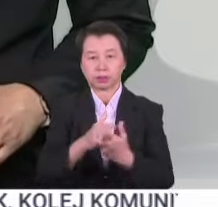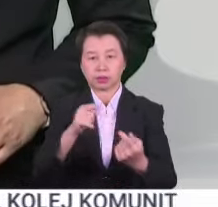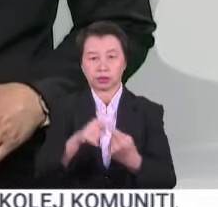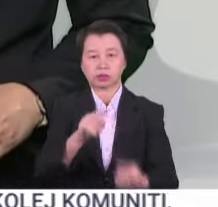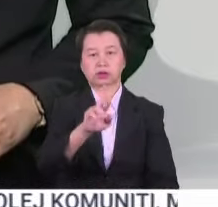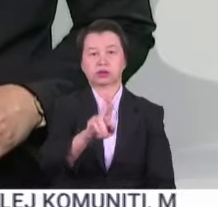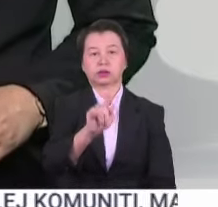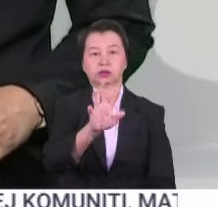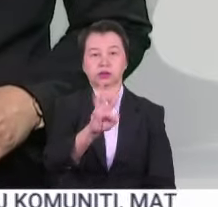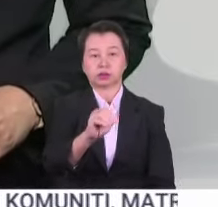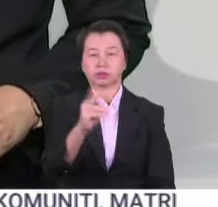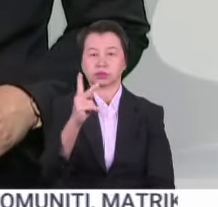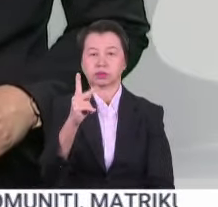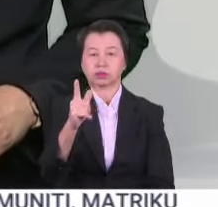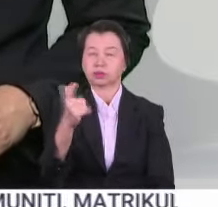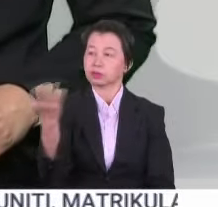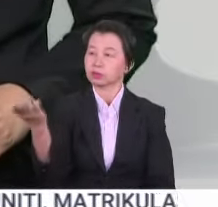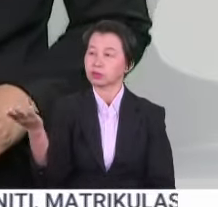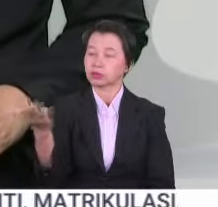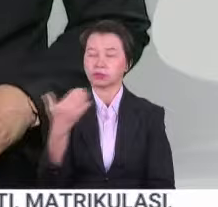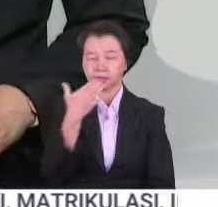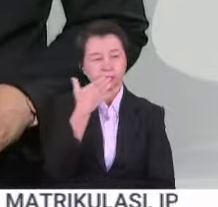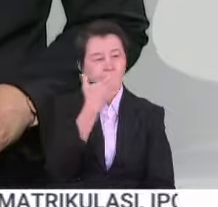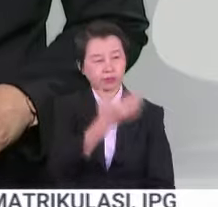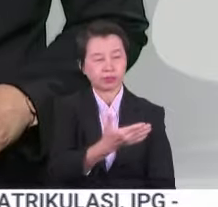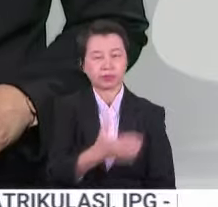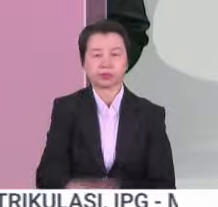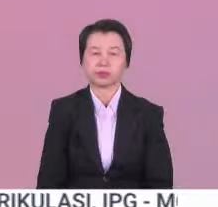ke angkasapuri Baik terima kasih Zaid